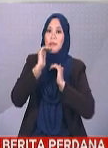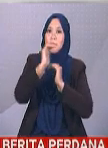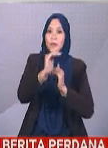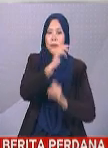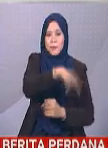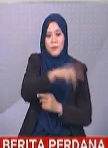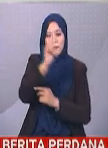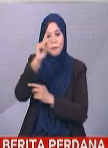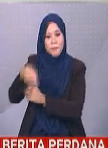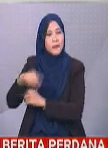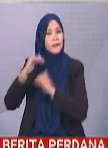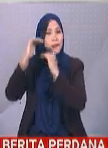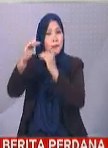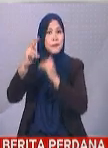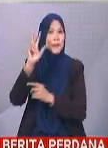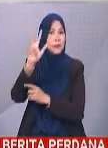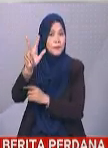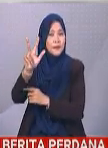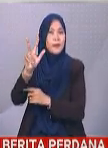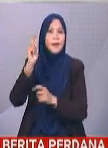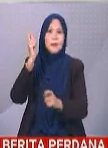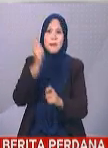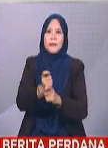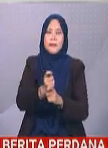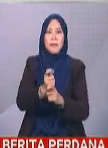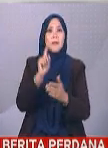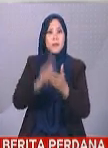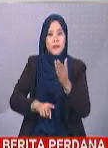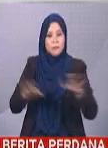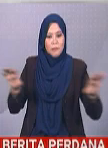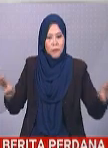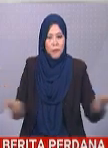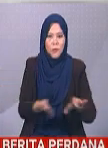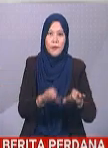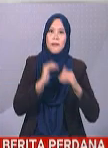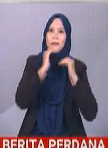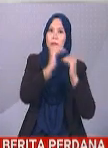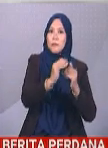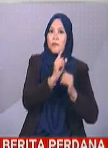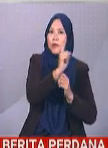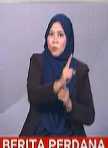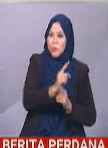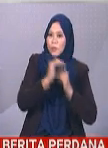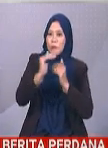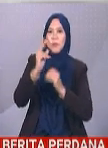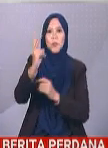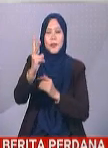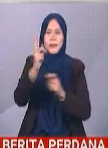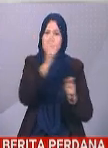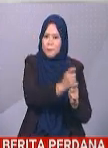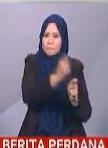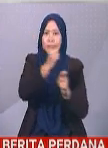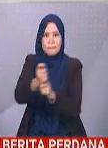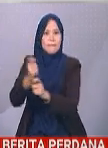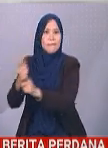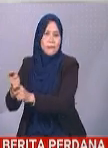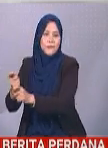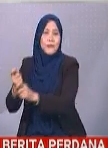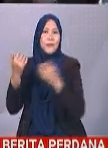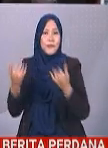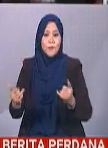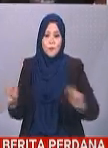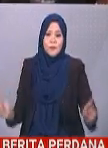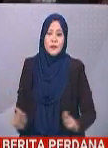tempoh PKP tahap 3 dan mengekalkan apa yang telah dilaksanakan pada tahap 1 dan tahap 2. Tambah beliau, tindakan